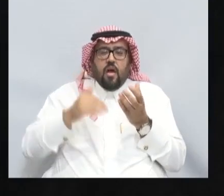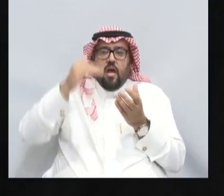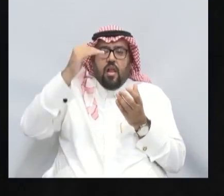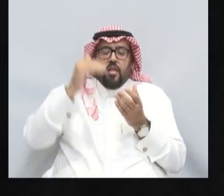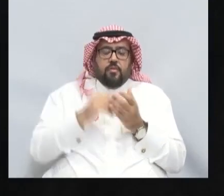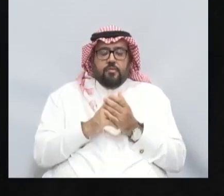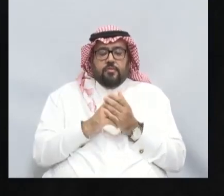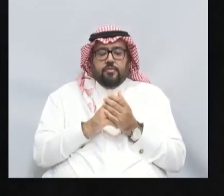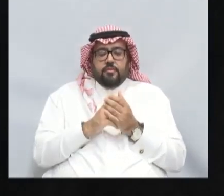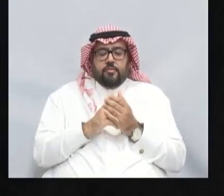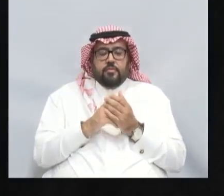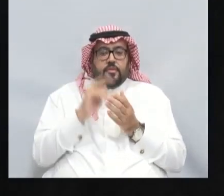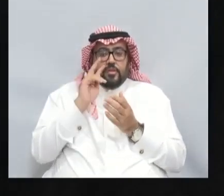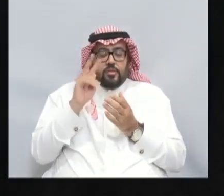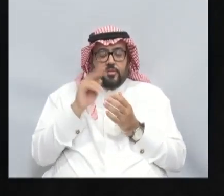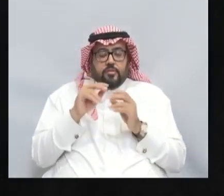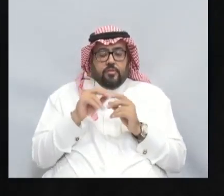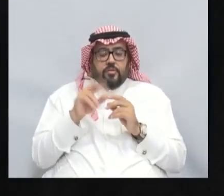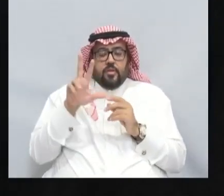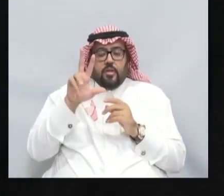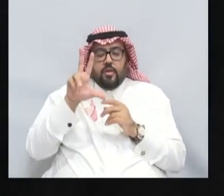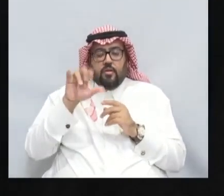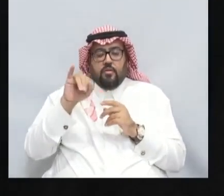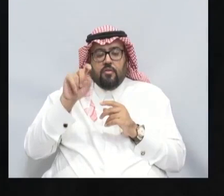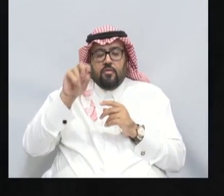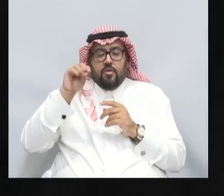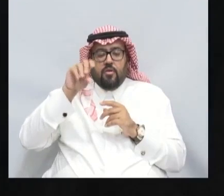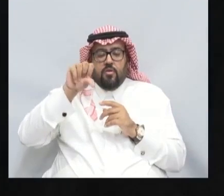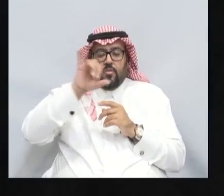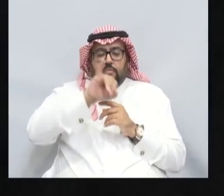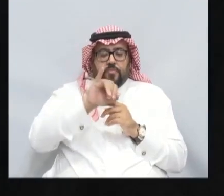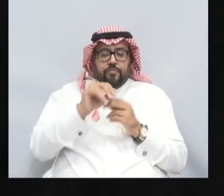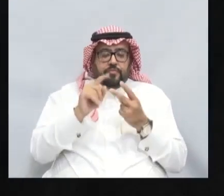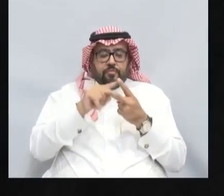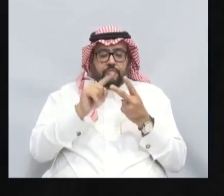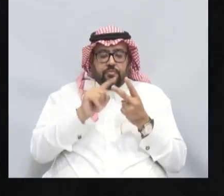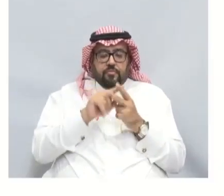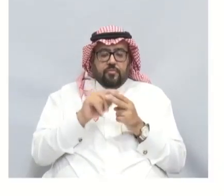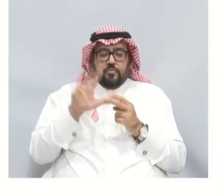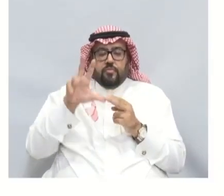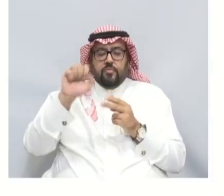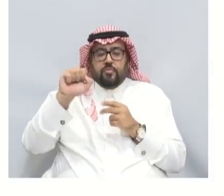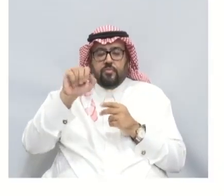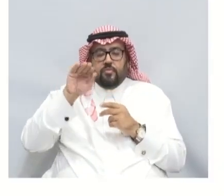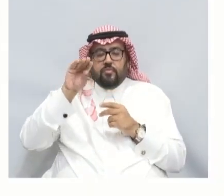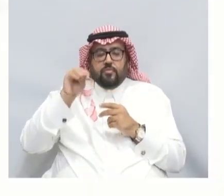لأعلى. لاحظنا هذا المفهوم؟ إذن حيكون عندنا نوعين من ماذا؟ من